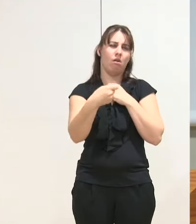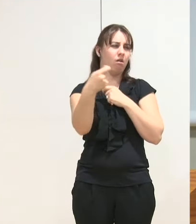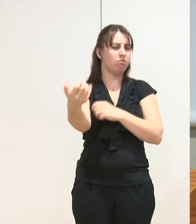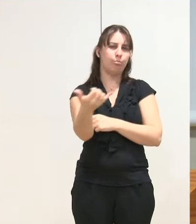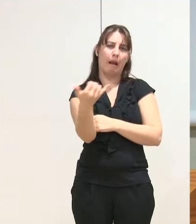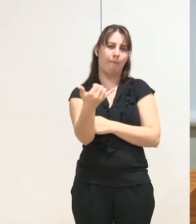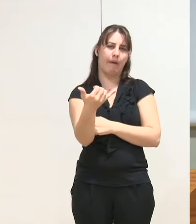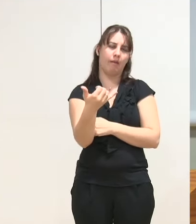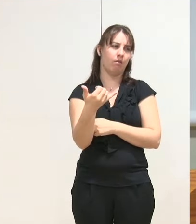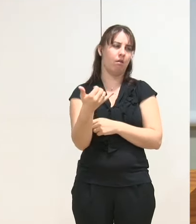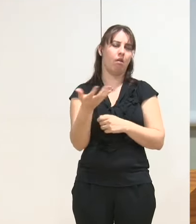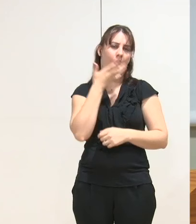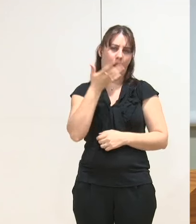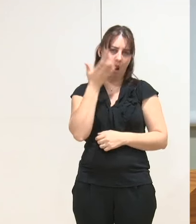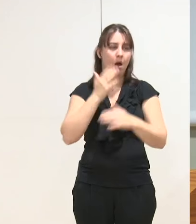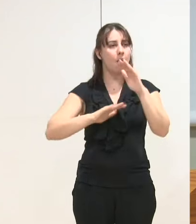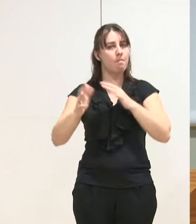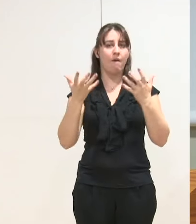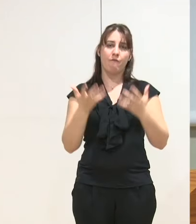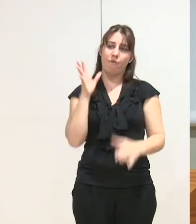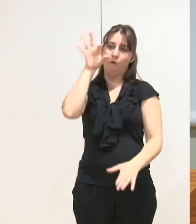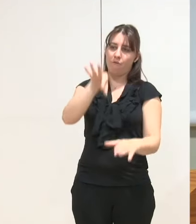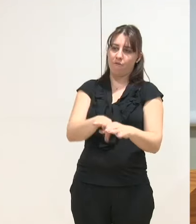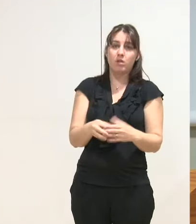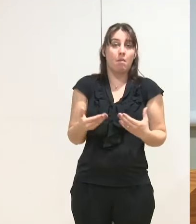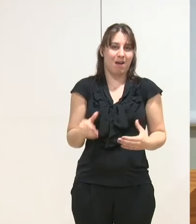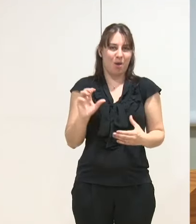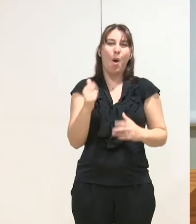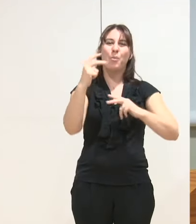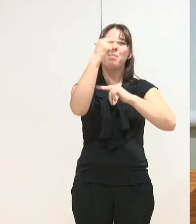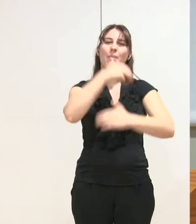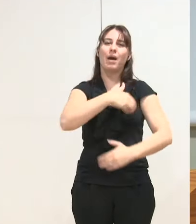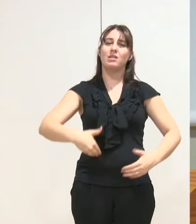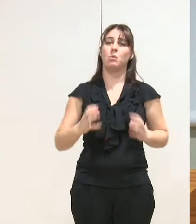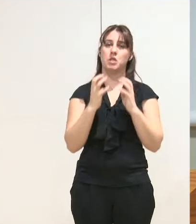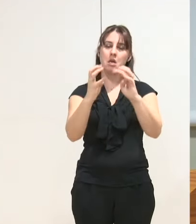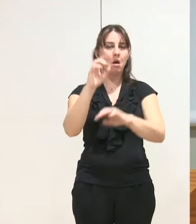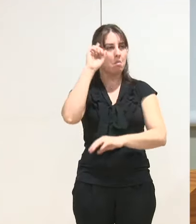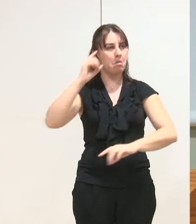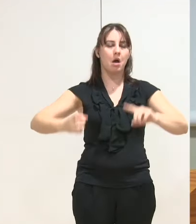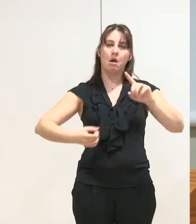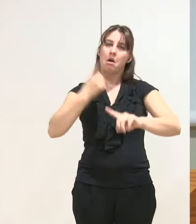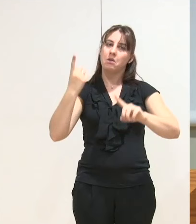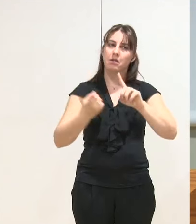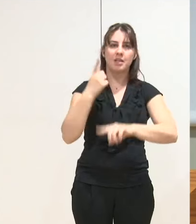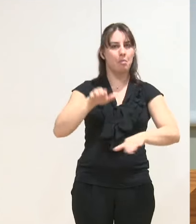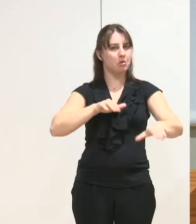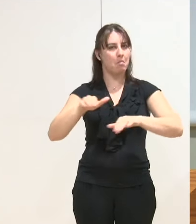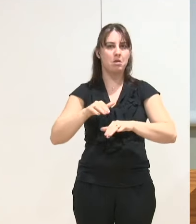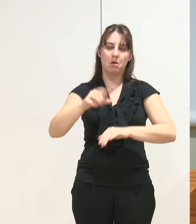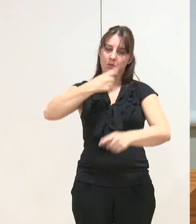ce contrat de ville mais nous avons souhaité le voter dans cette première partie car c'est évidemment un instrument important de notre